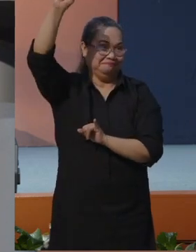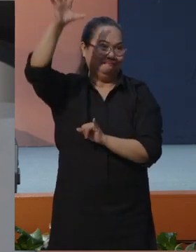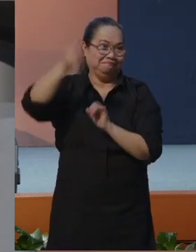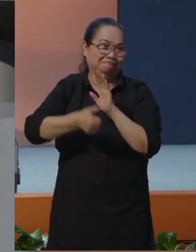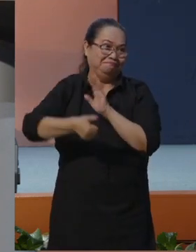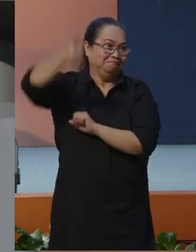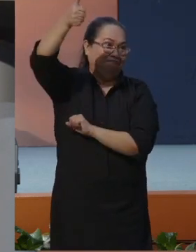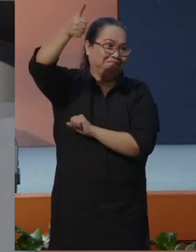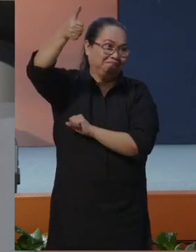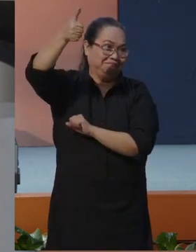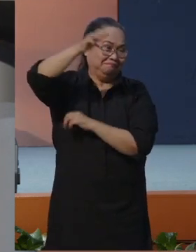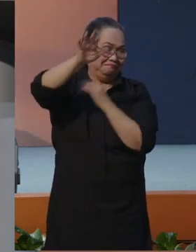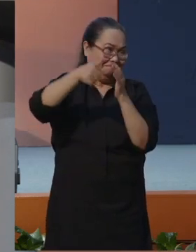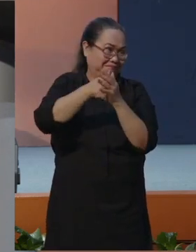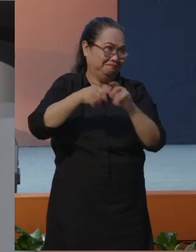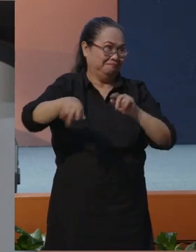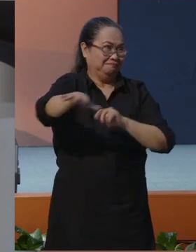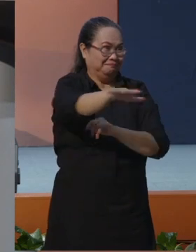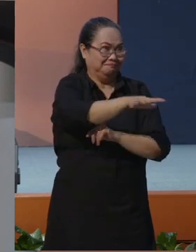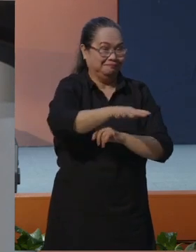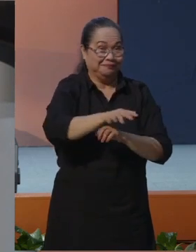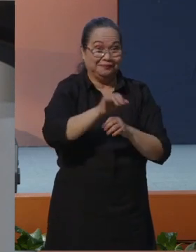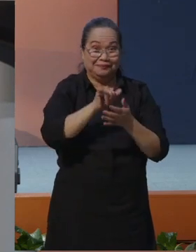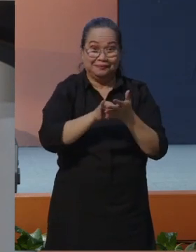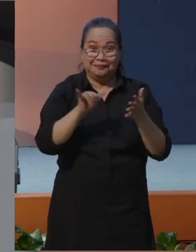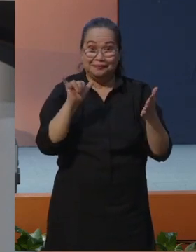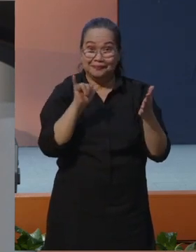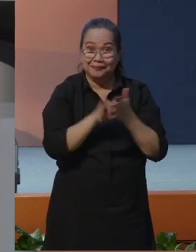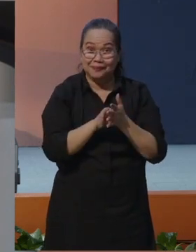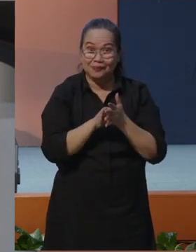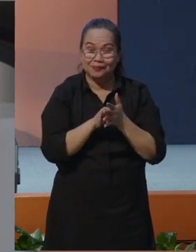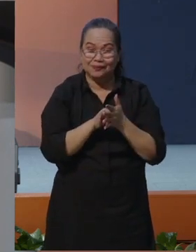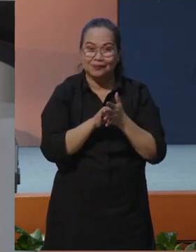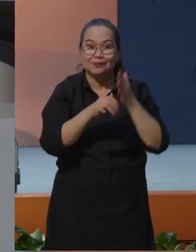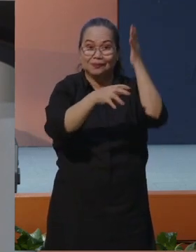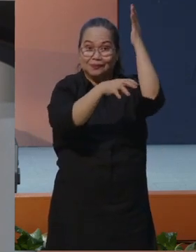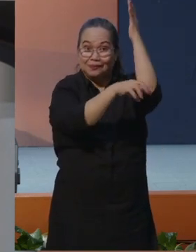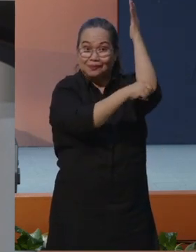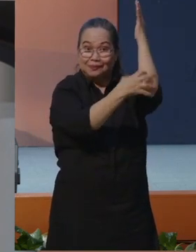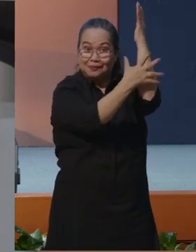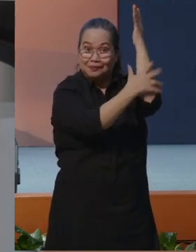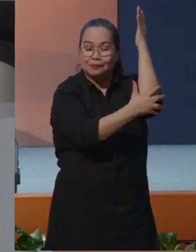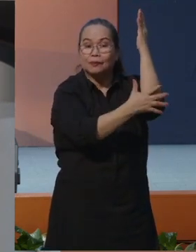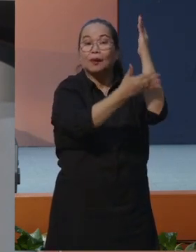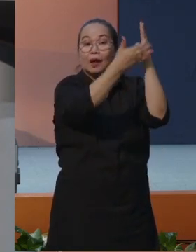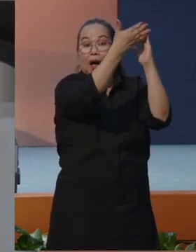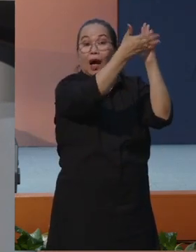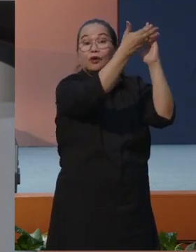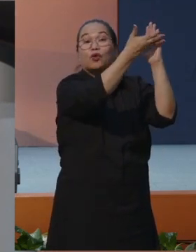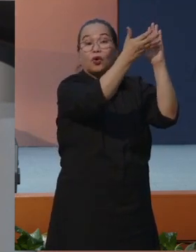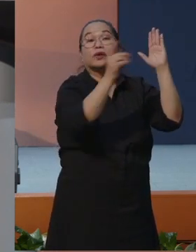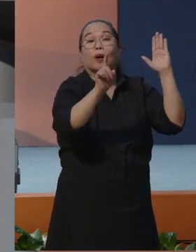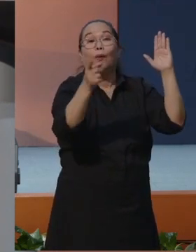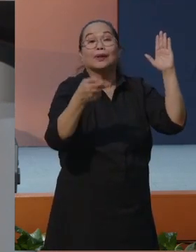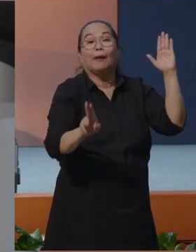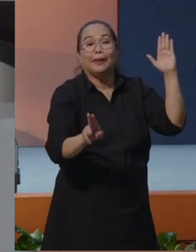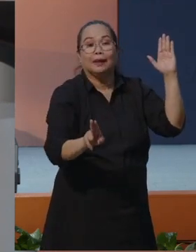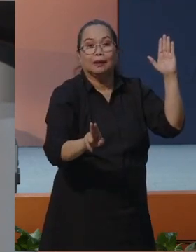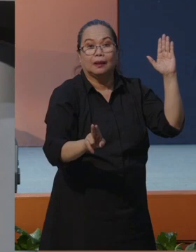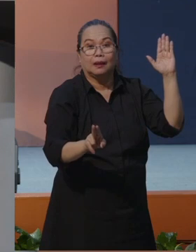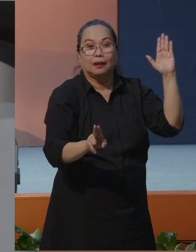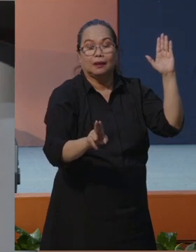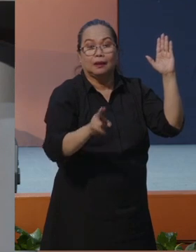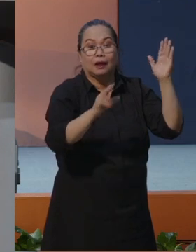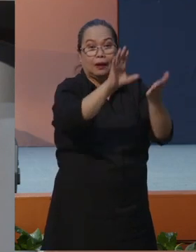nagpanalo sa kanila. So yun yung pananakop ng south. Yung pananakop ng hilaga ng Kanaan, yung